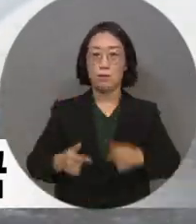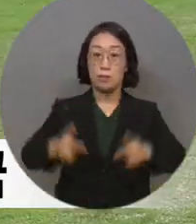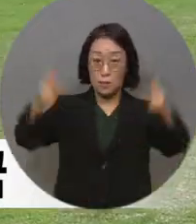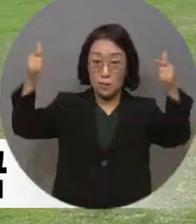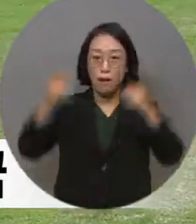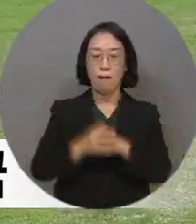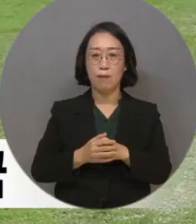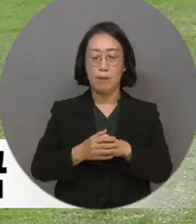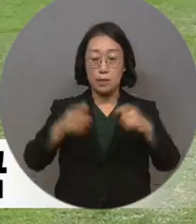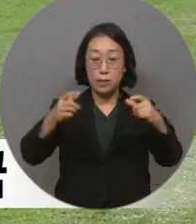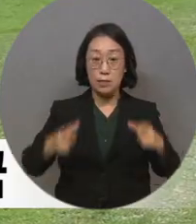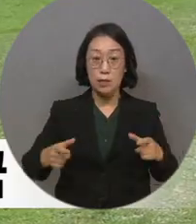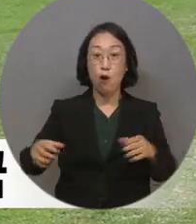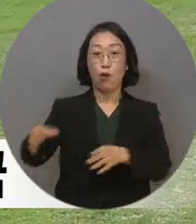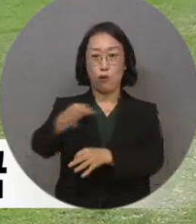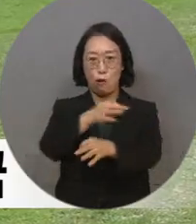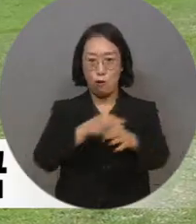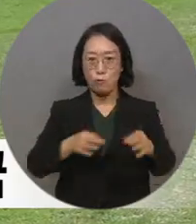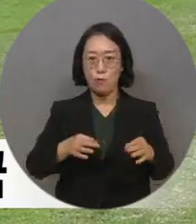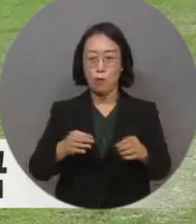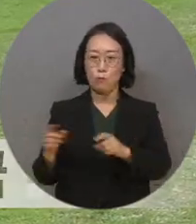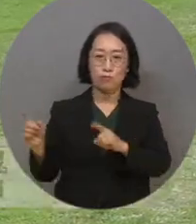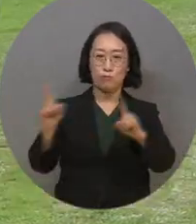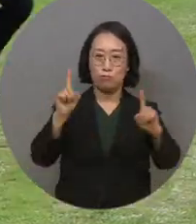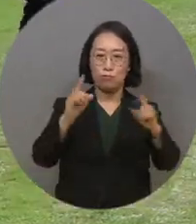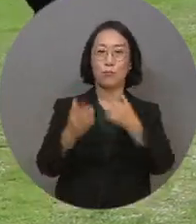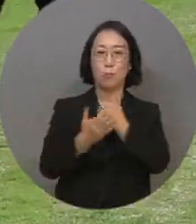등 지역 경제에 활기를 불어왔습니다.